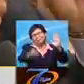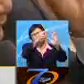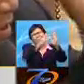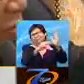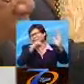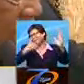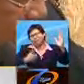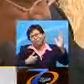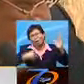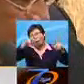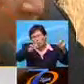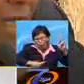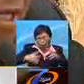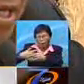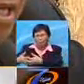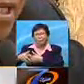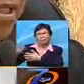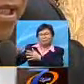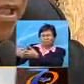yang orang Amerika